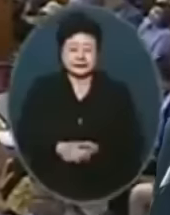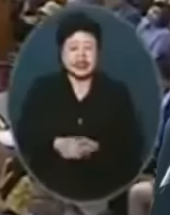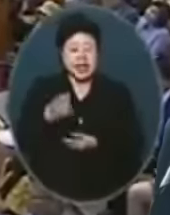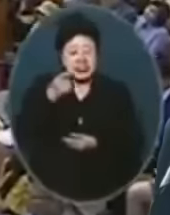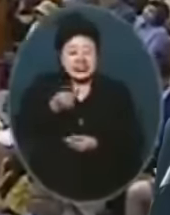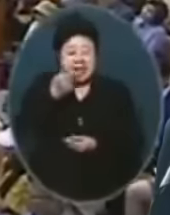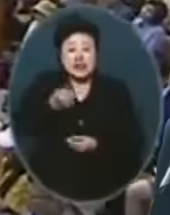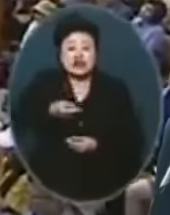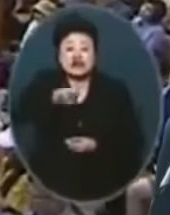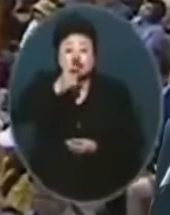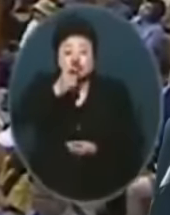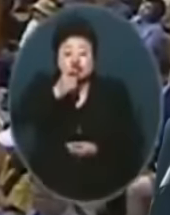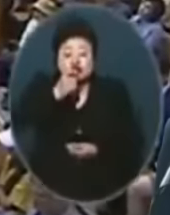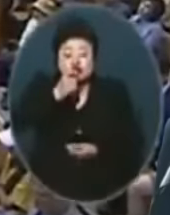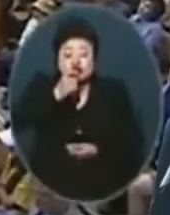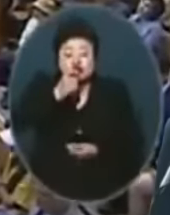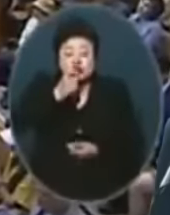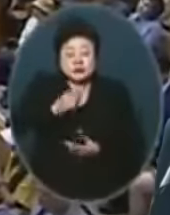생수라는 것은